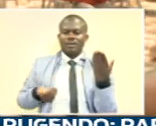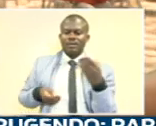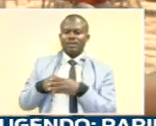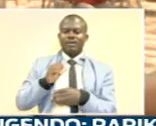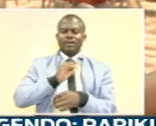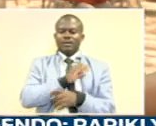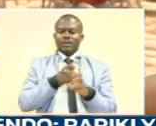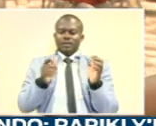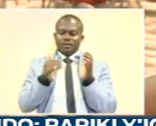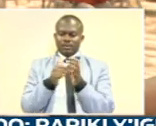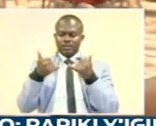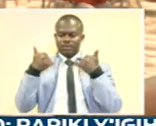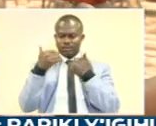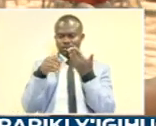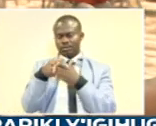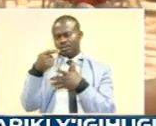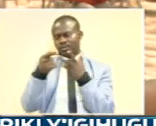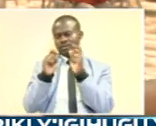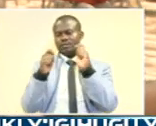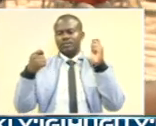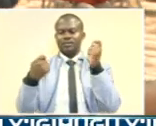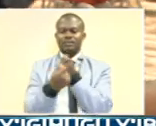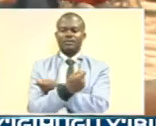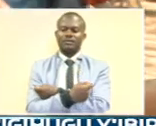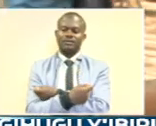komite, ariko ibintu biri guhinduka.